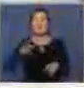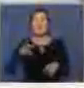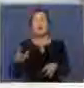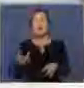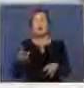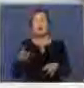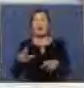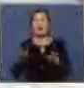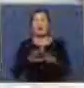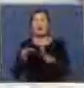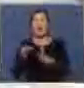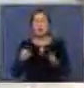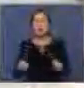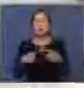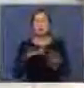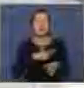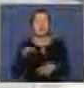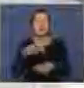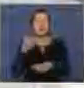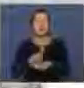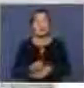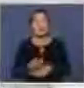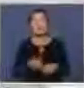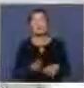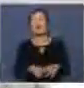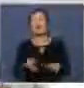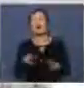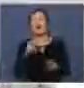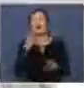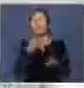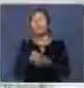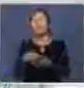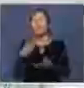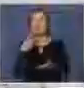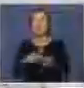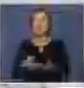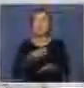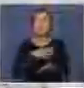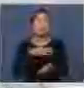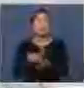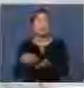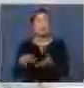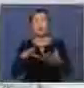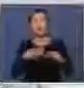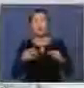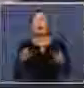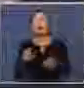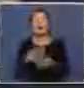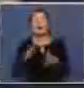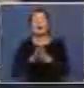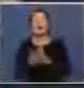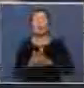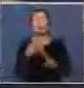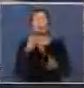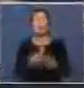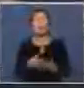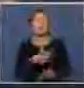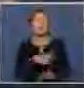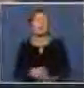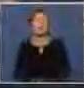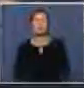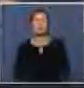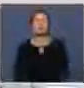Сіздерге жатады, сендер қаншада сатасыңдар? Оларға біздер осы орынды беріп қойдық, сол төмен баға болсын деп. Наценка қоймай отырмыз біздер. Оларға